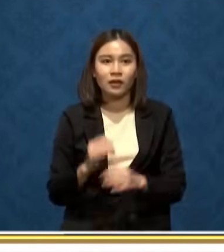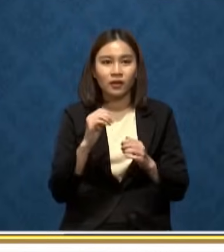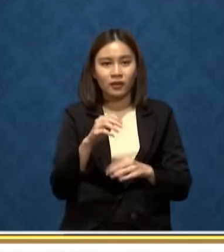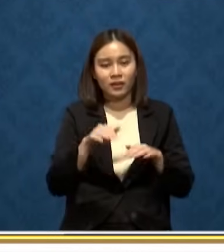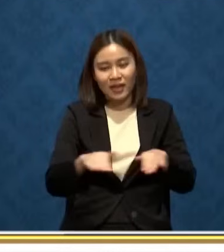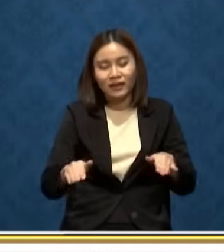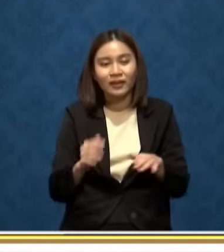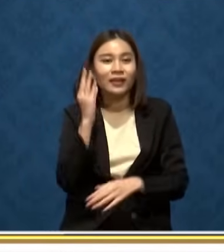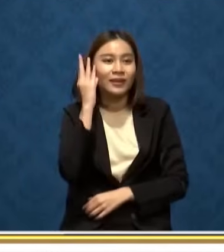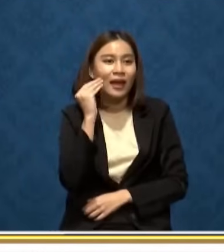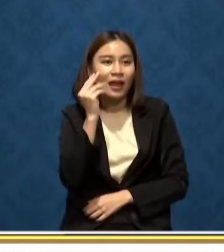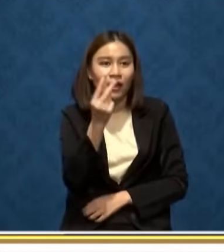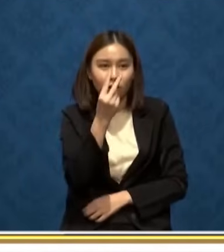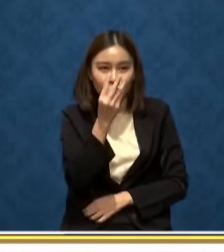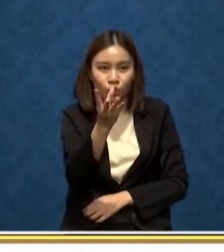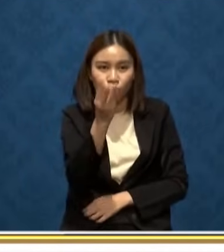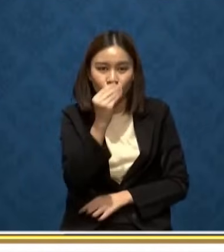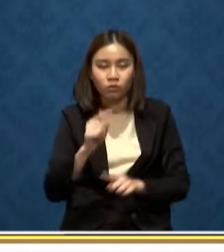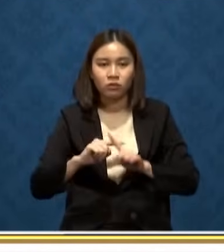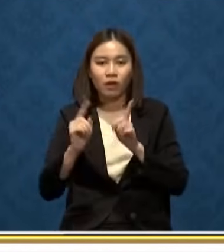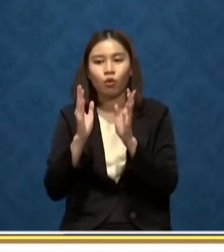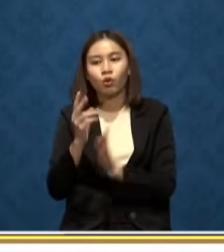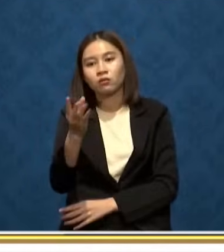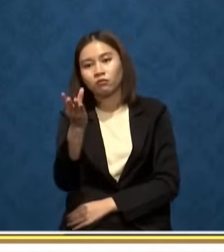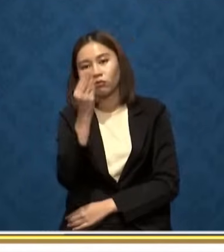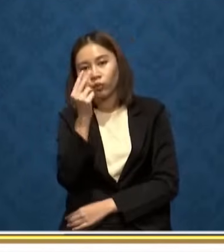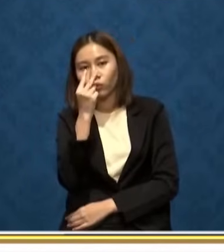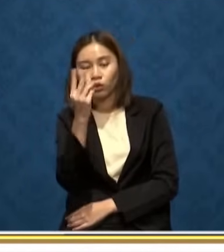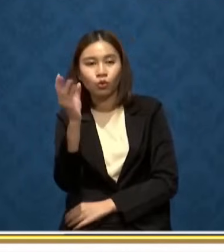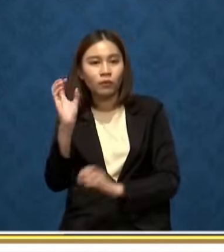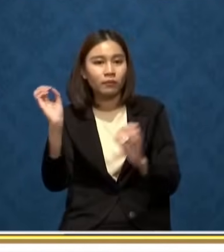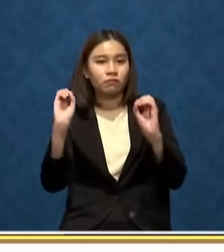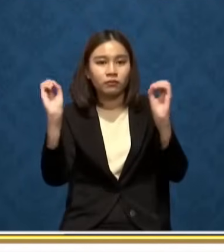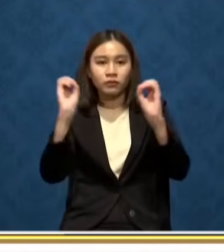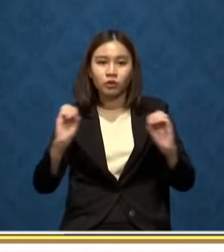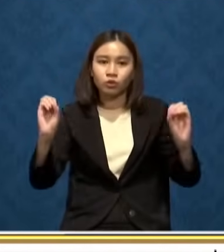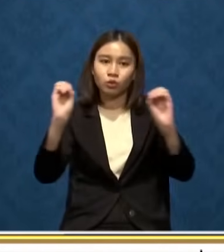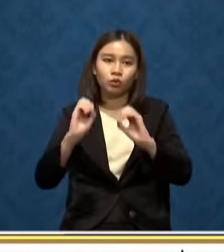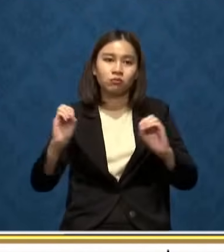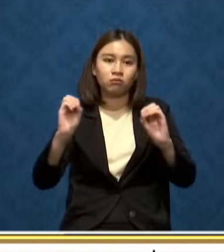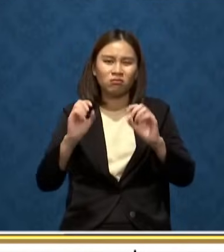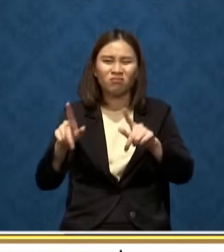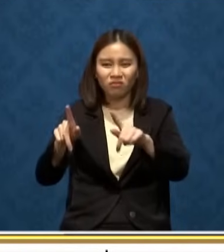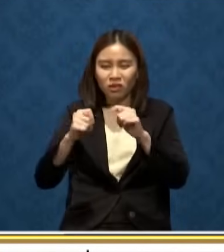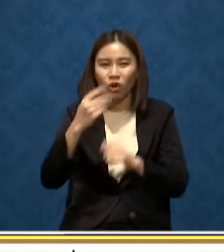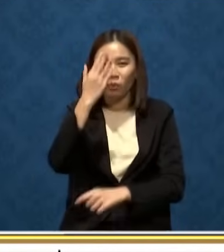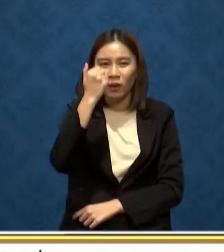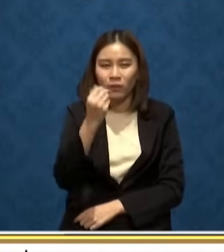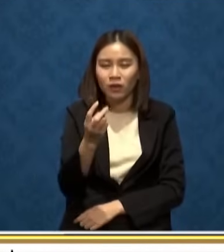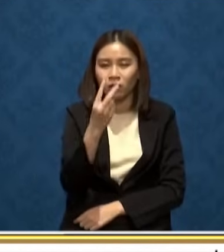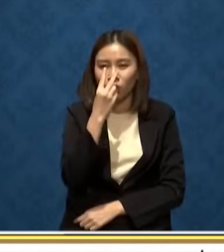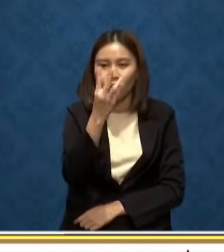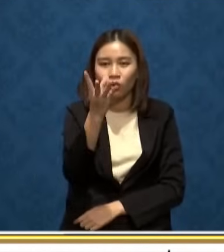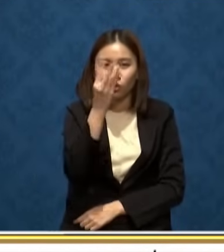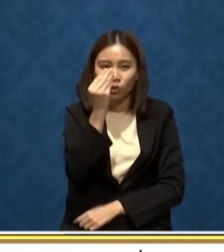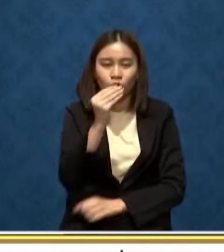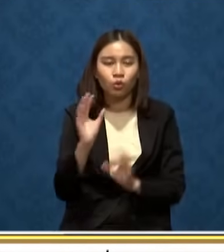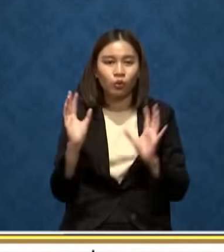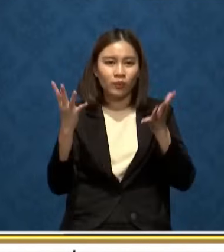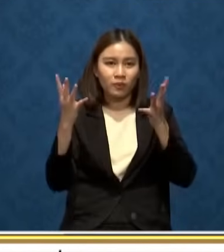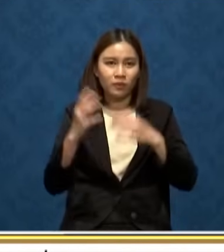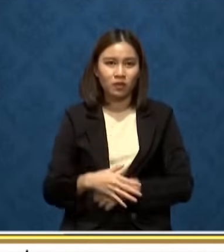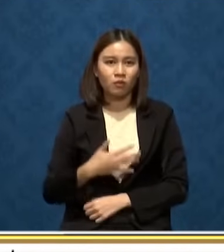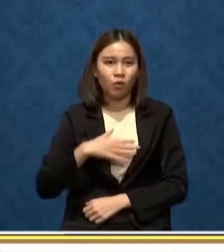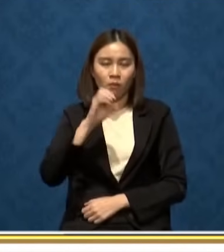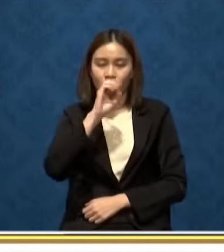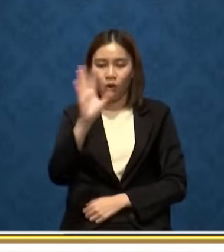ครับแต่ไม่มีคนดูตอบผมหน่อยสิครับทำไมไม่มีคนดูอย่าให้ผมต้องบอก